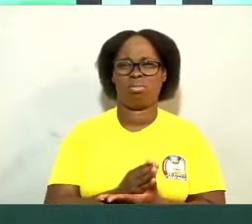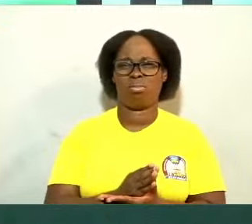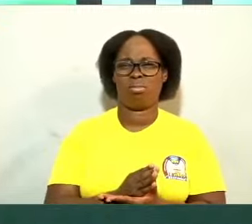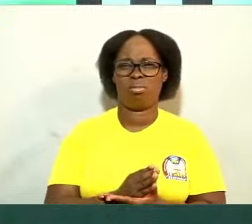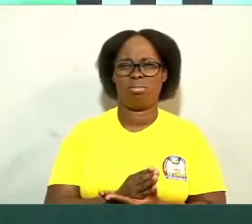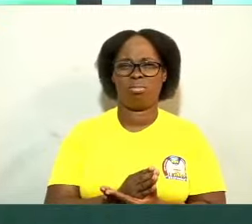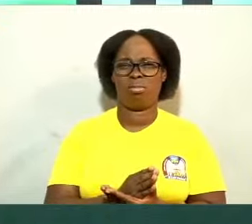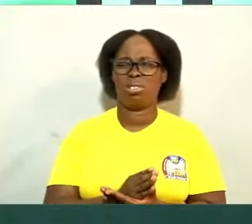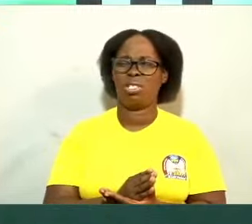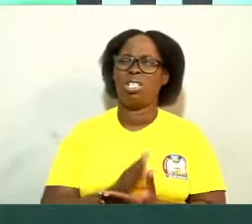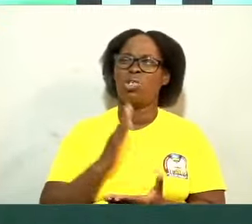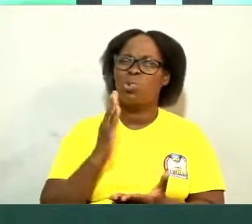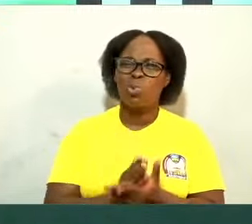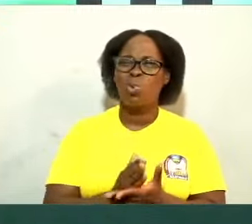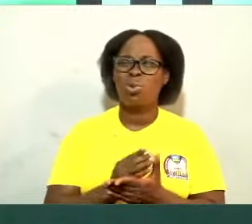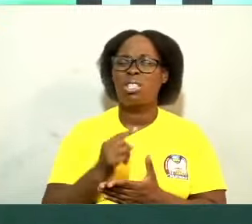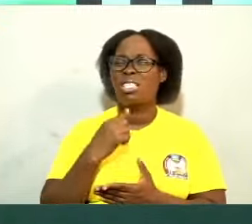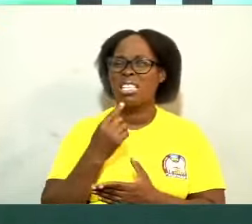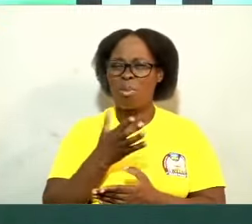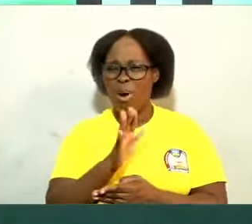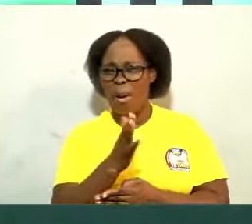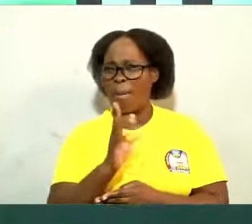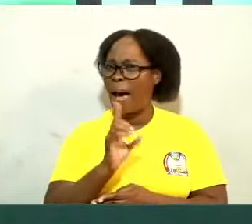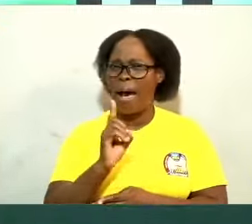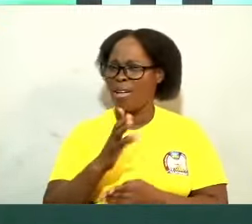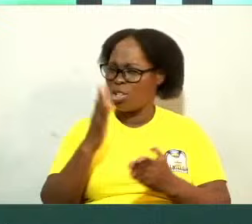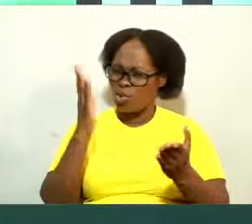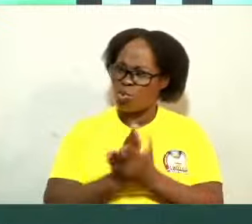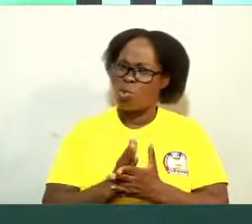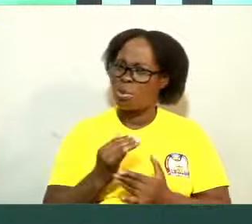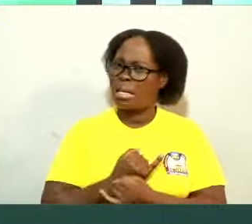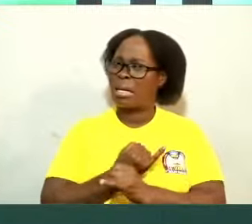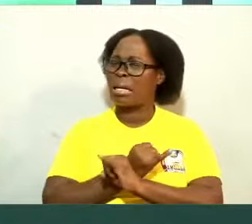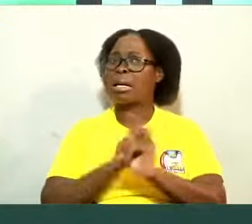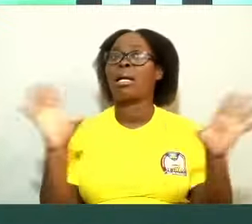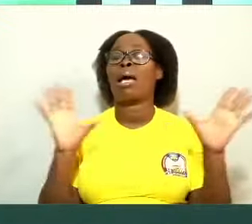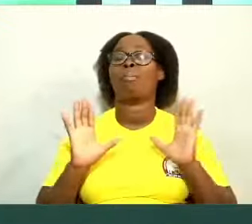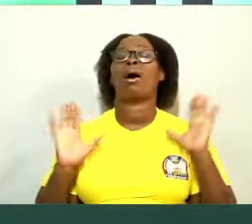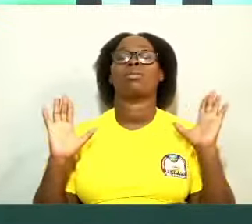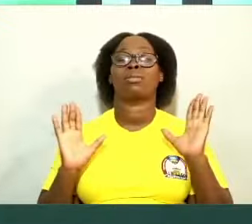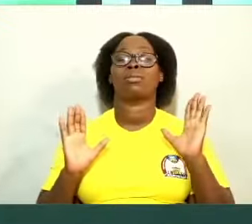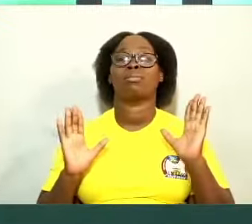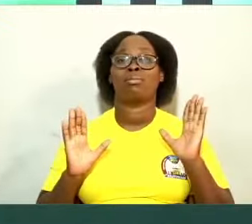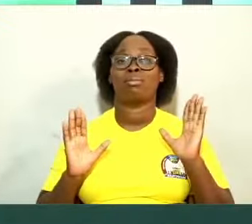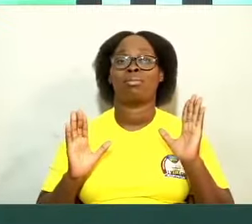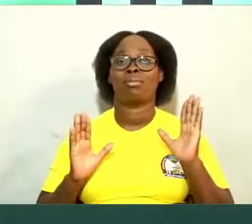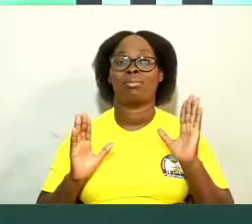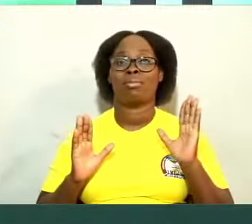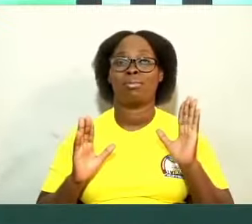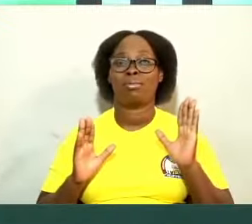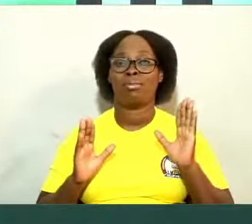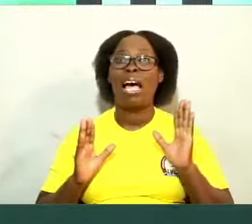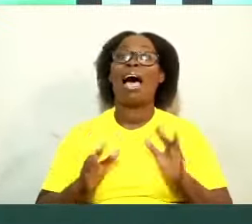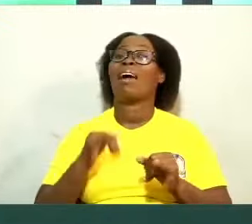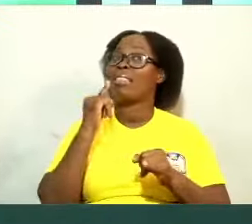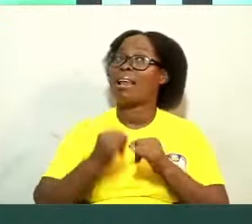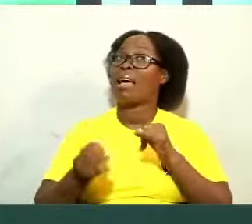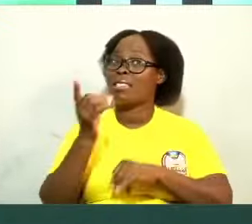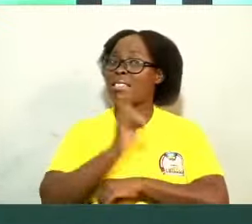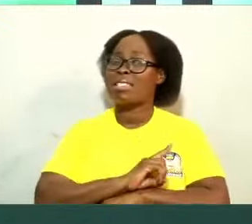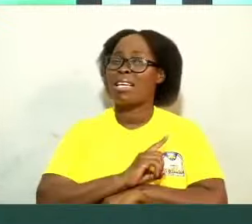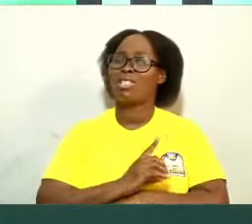Siwezi kupiga tena tatu. Sasa hivi ni tisa na nane. Na usiku ya mwisho 12 ile komesha.